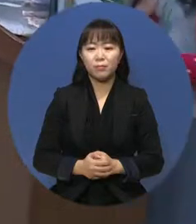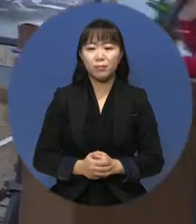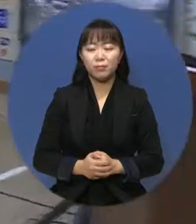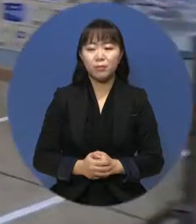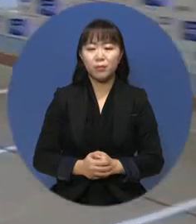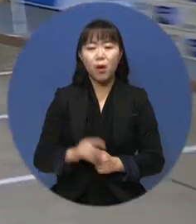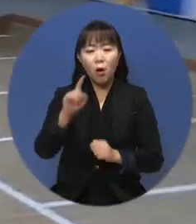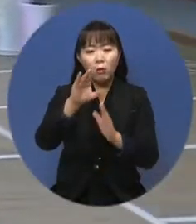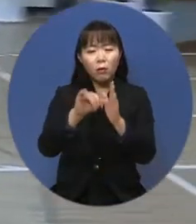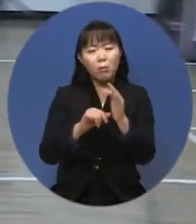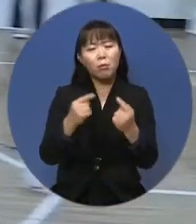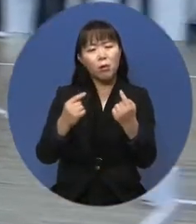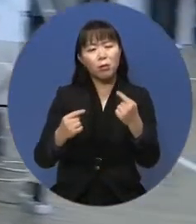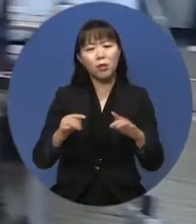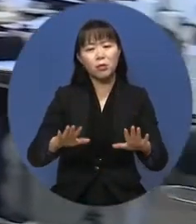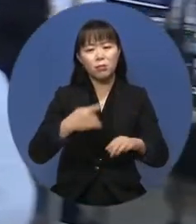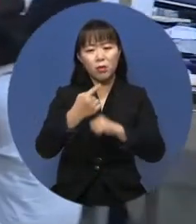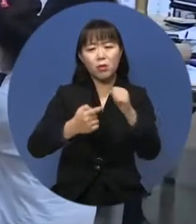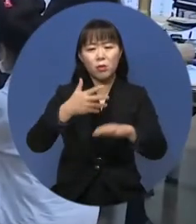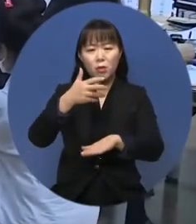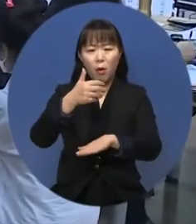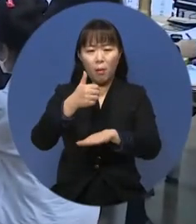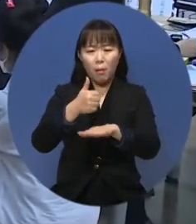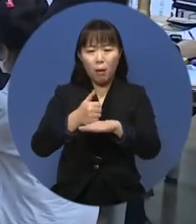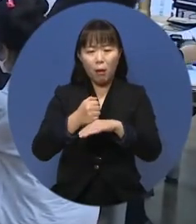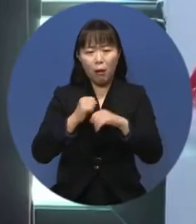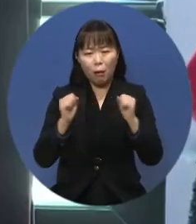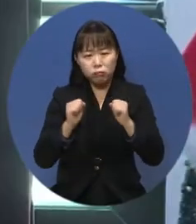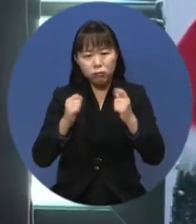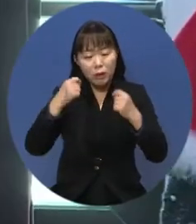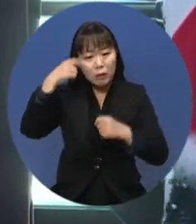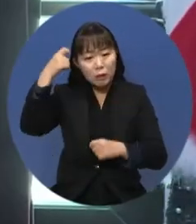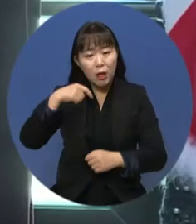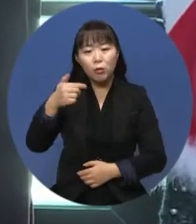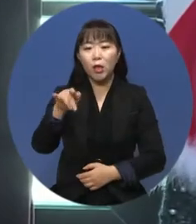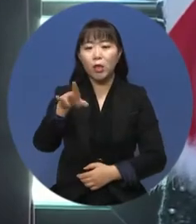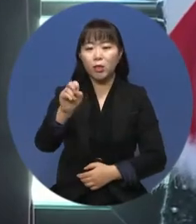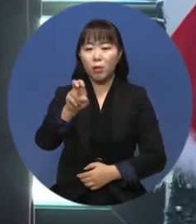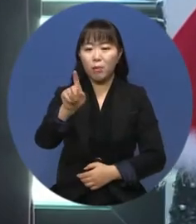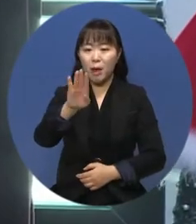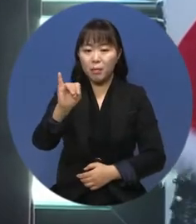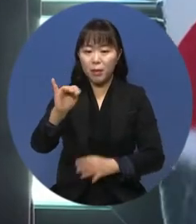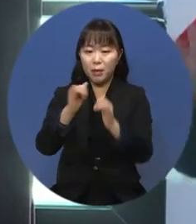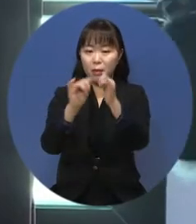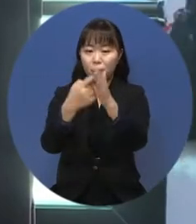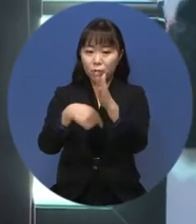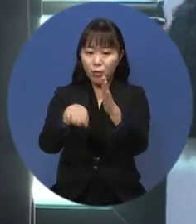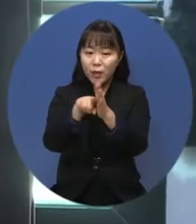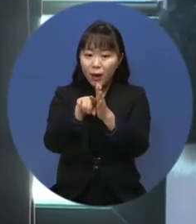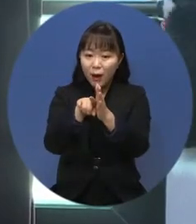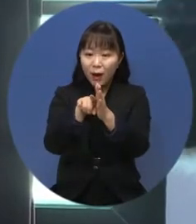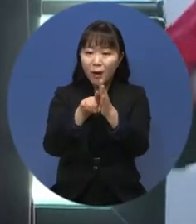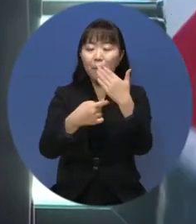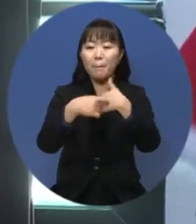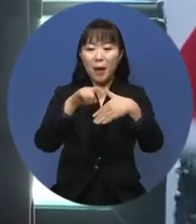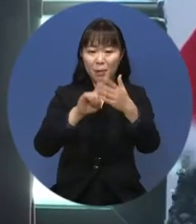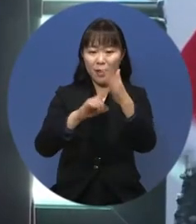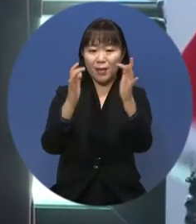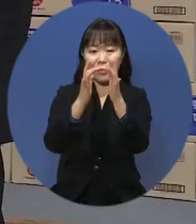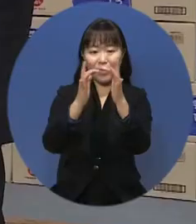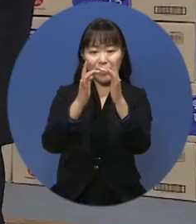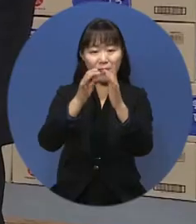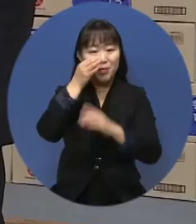어느 때보다 추운 연말이 다가오는 가운데에 뇌성마비 늘 향한 따뜻한 마음이 랜선으로 이어졌습니다